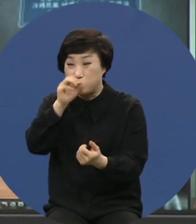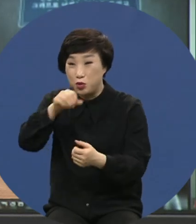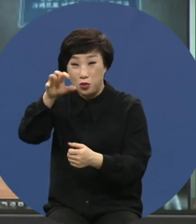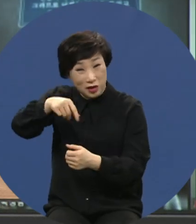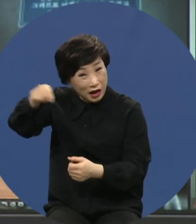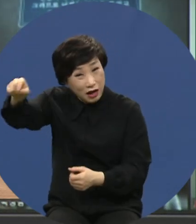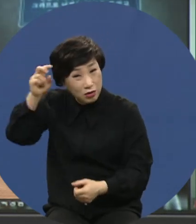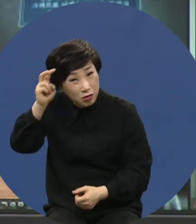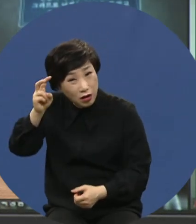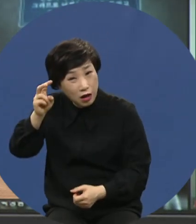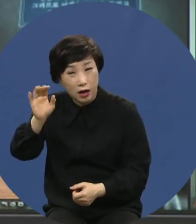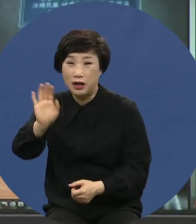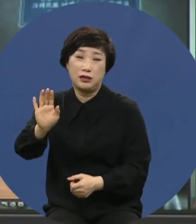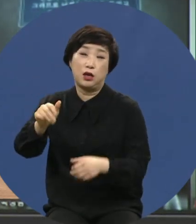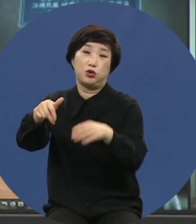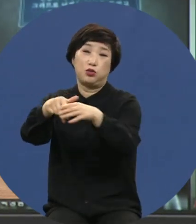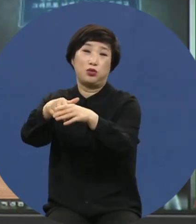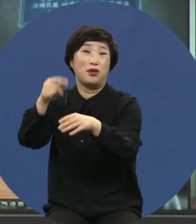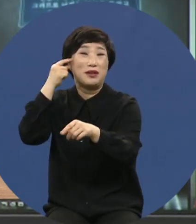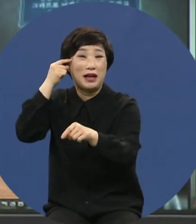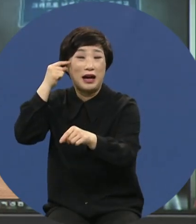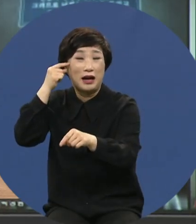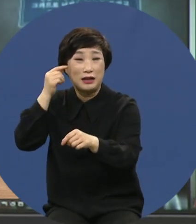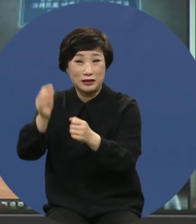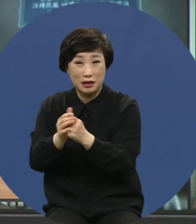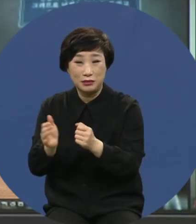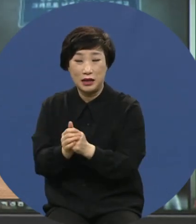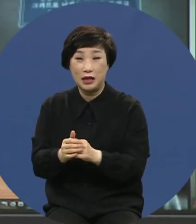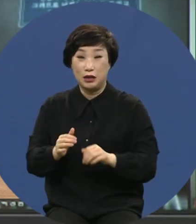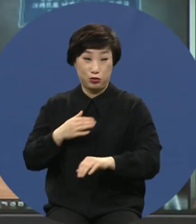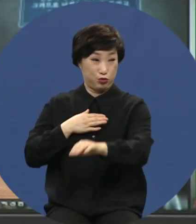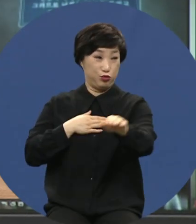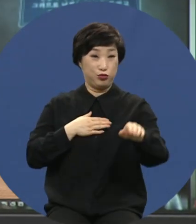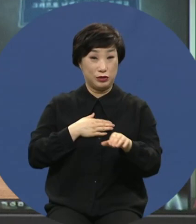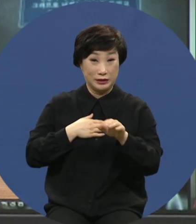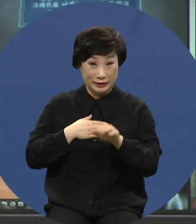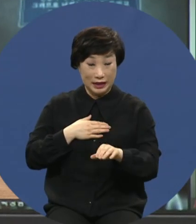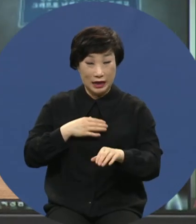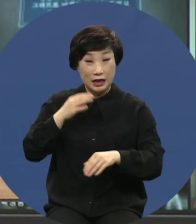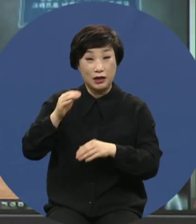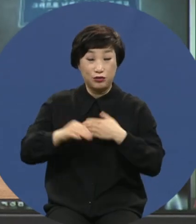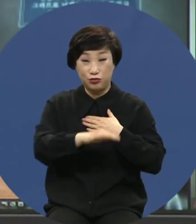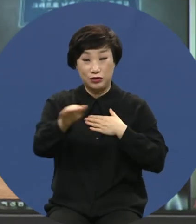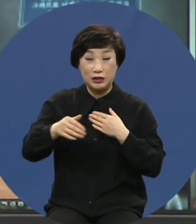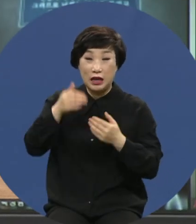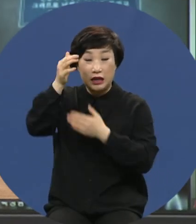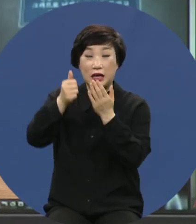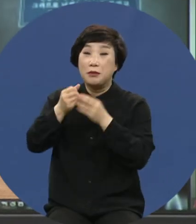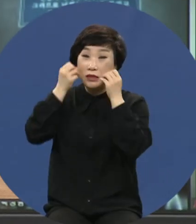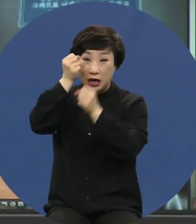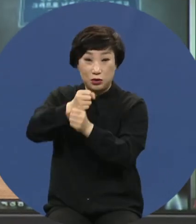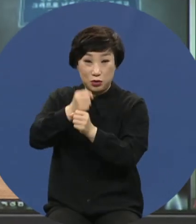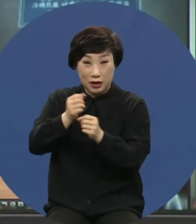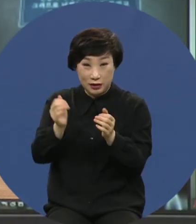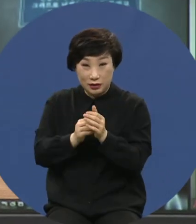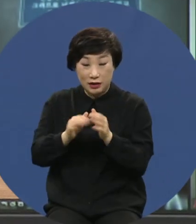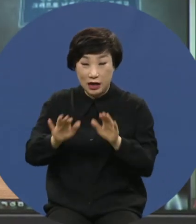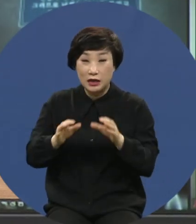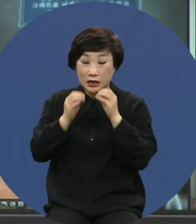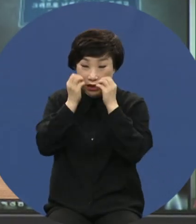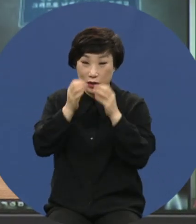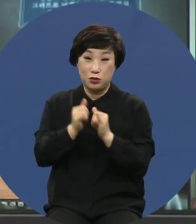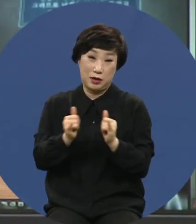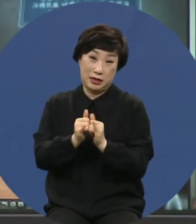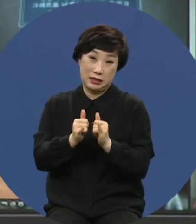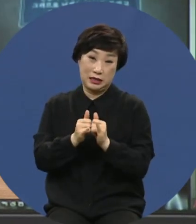거야. 종교적 행위입니다. 여러분, 우리는 하나님이 우리를 창조하셨고 창조한